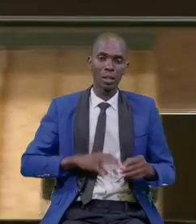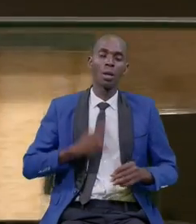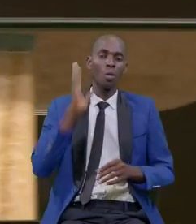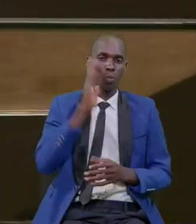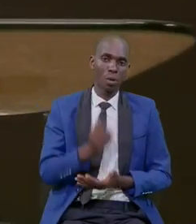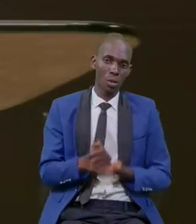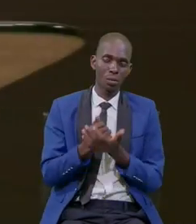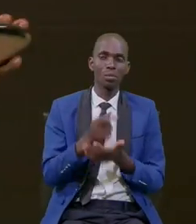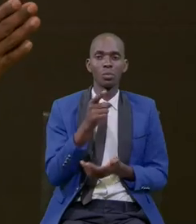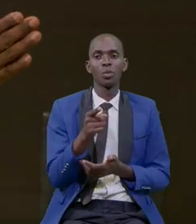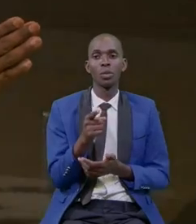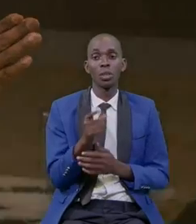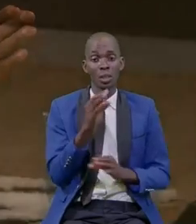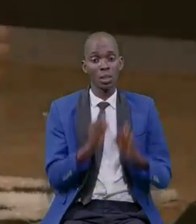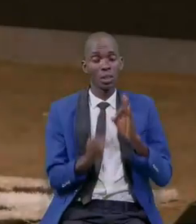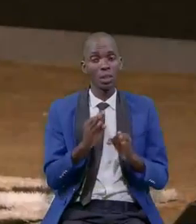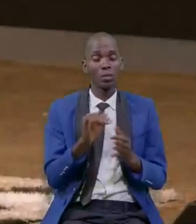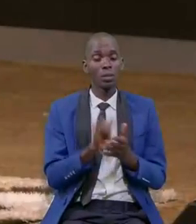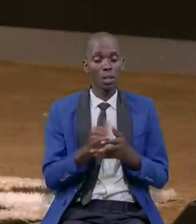Cette prostituée, Rahab,